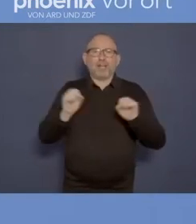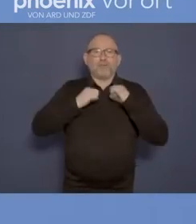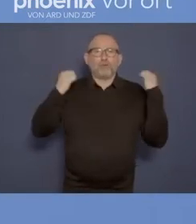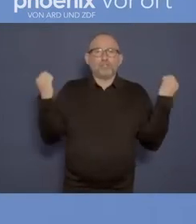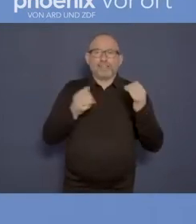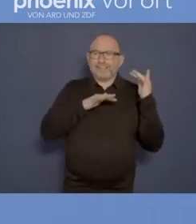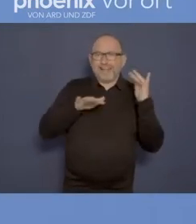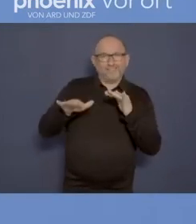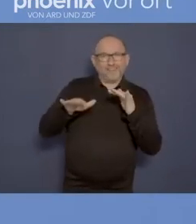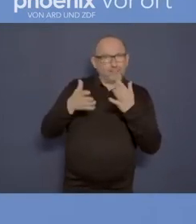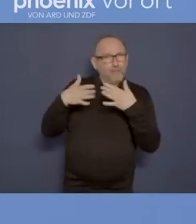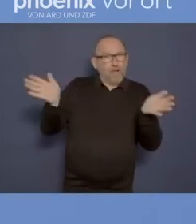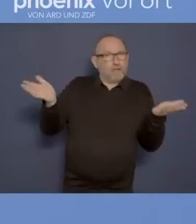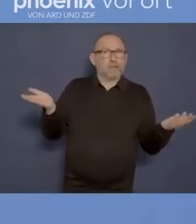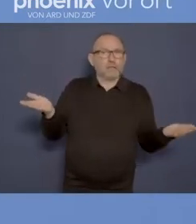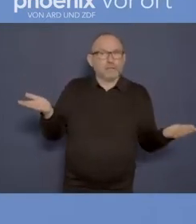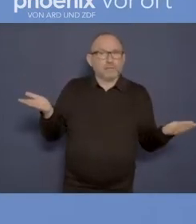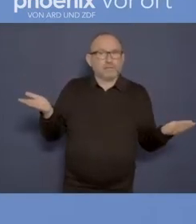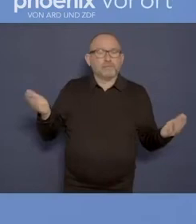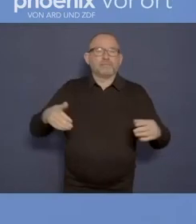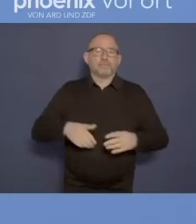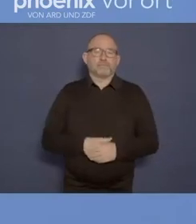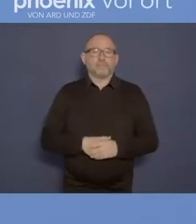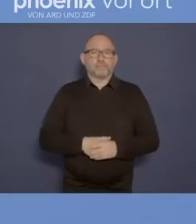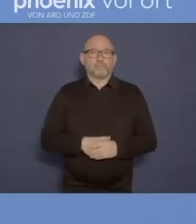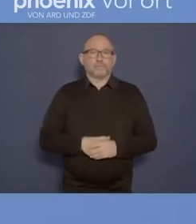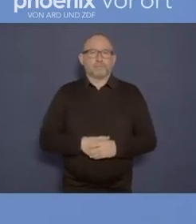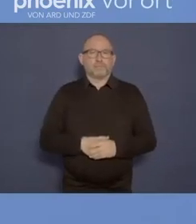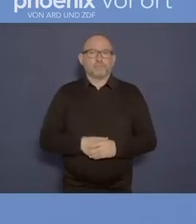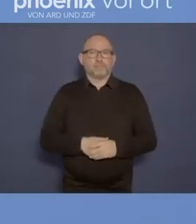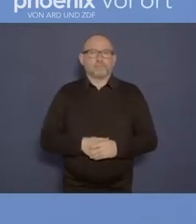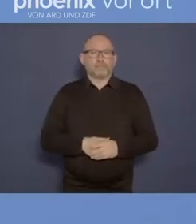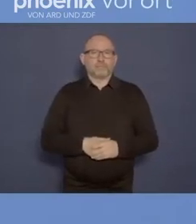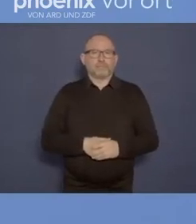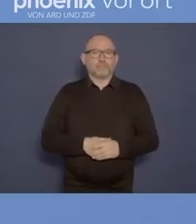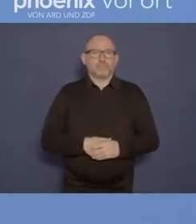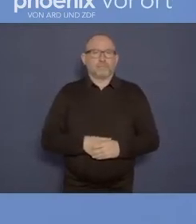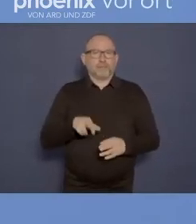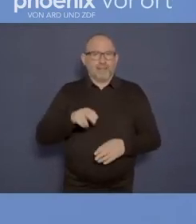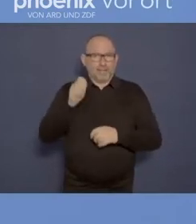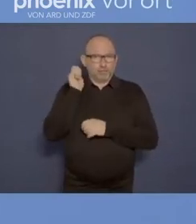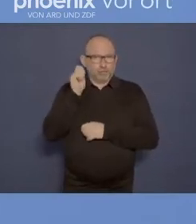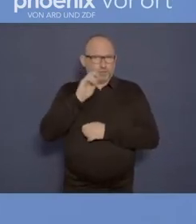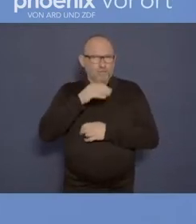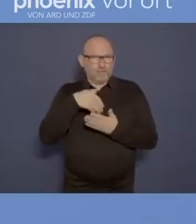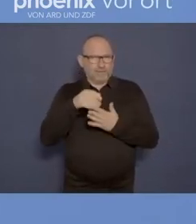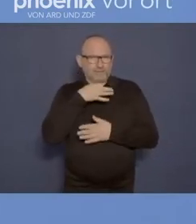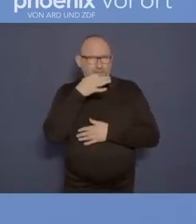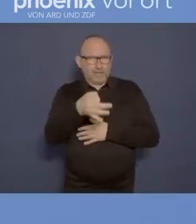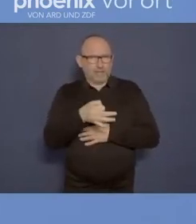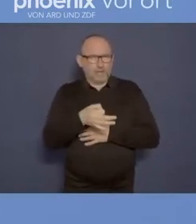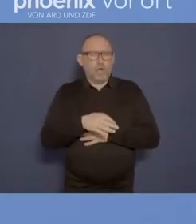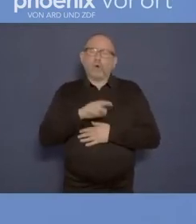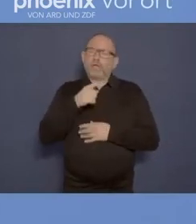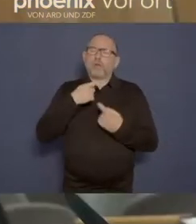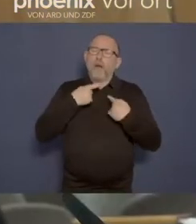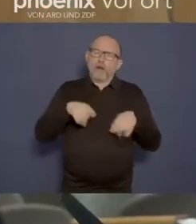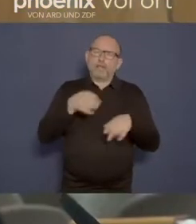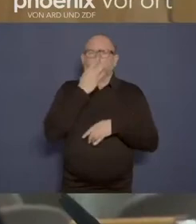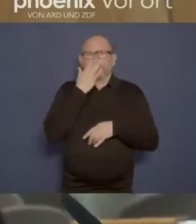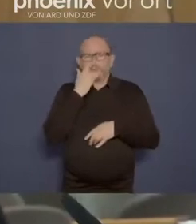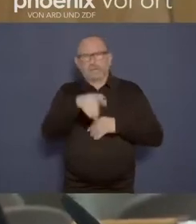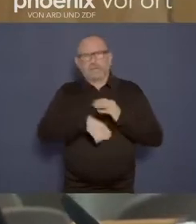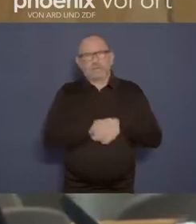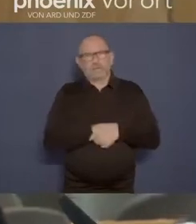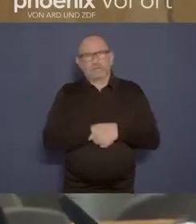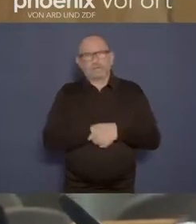frei. Gibt es weitere Fragen? Herr Reitschuster nochmal. Dann versuche ich es nochmal anders. Hält es die Bundesregierung